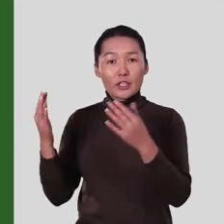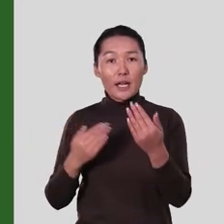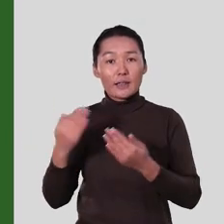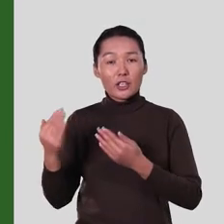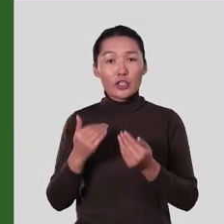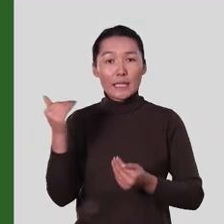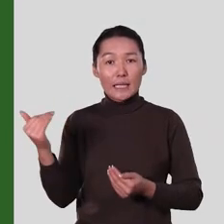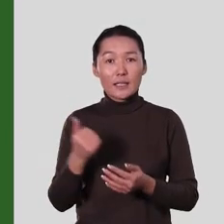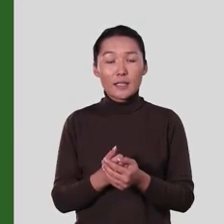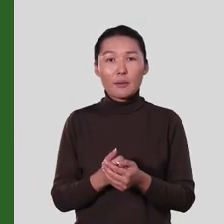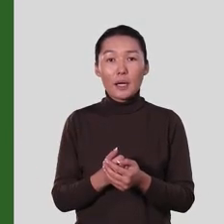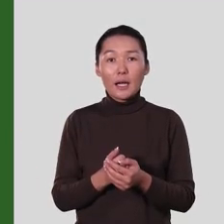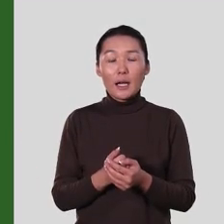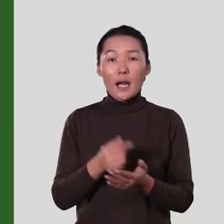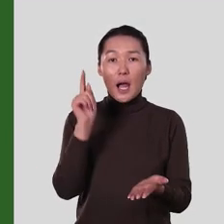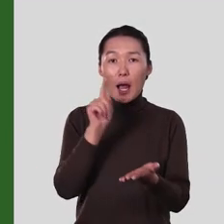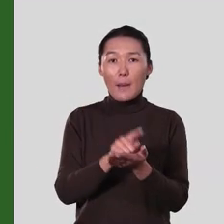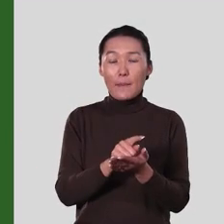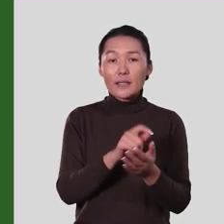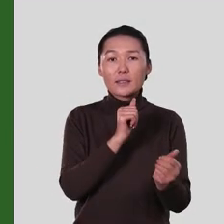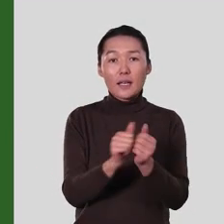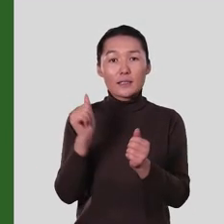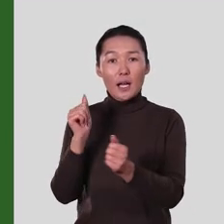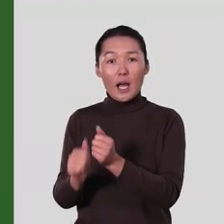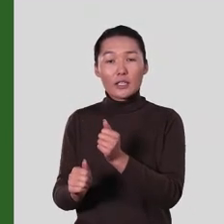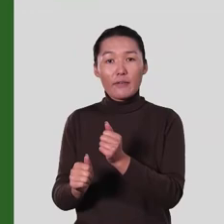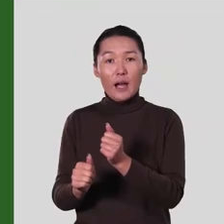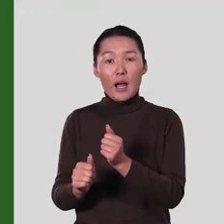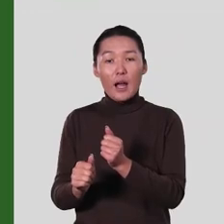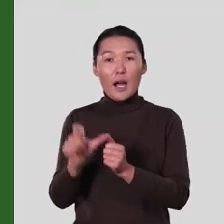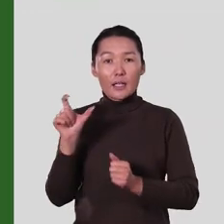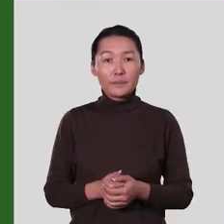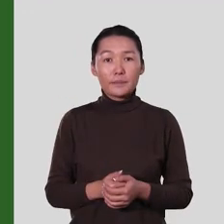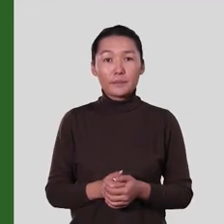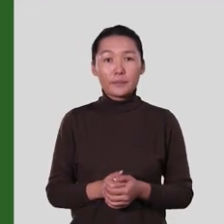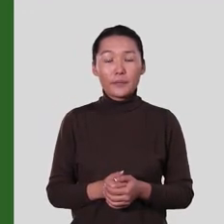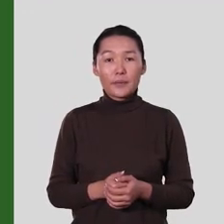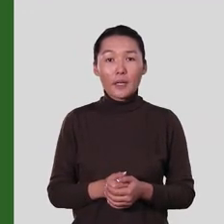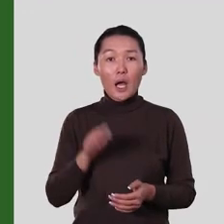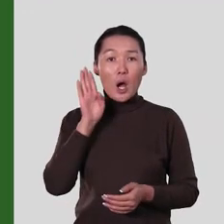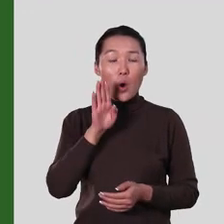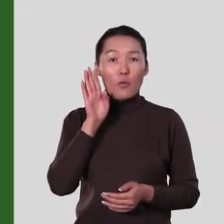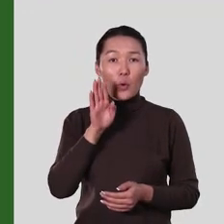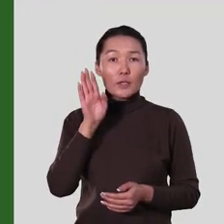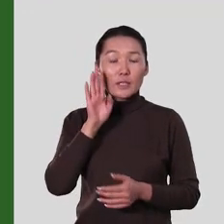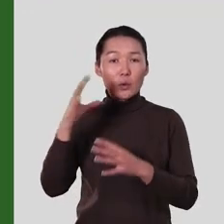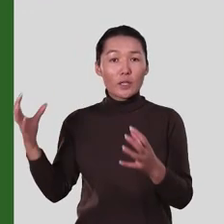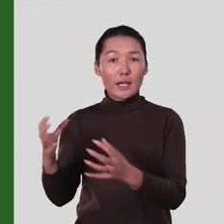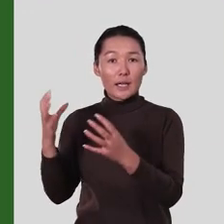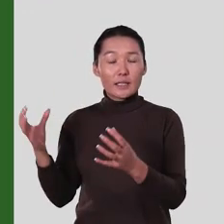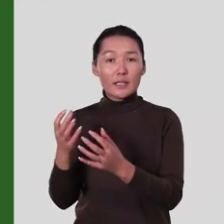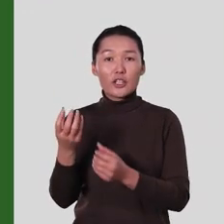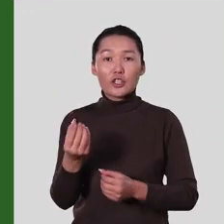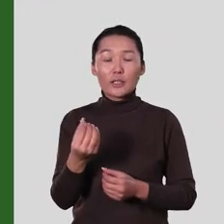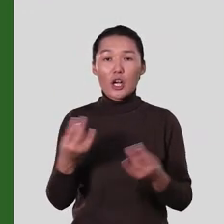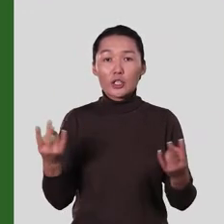ним – святая обязанность каждого гражданина республики. Воды водохранилищ